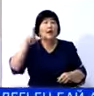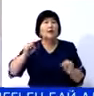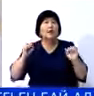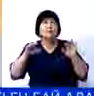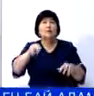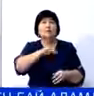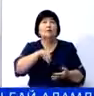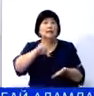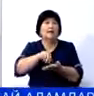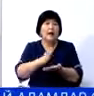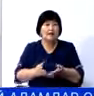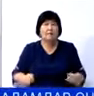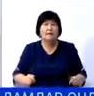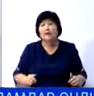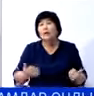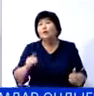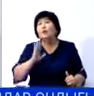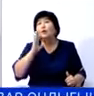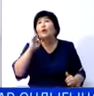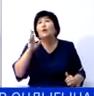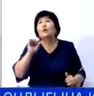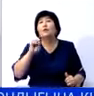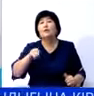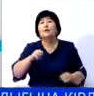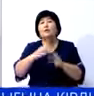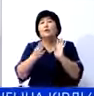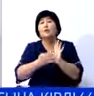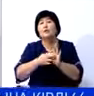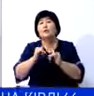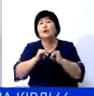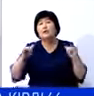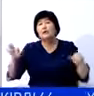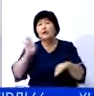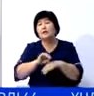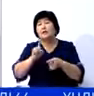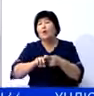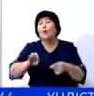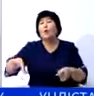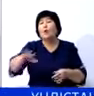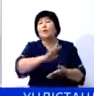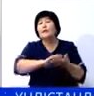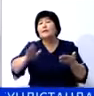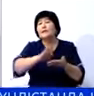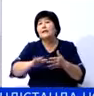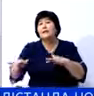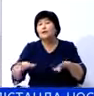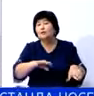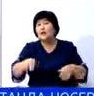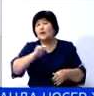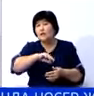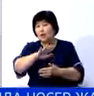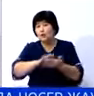жұмылдырылған. Бүгінгі таңда COVID-19 індетінің көптеп таралуына байланысты облыс аумағында залалсыздандыру жұмыстары